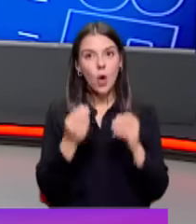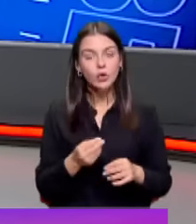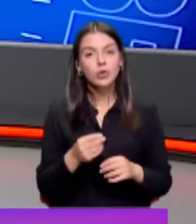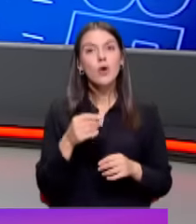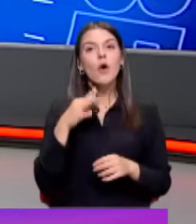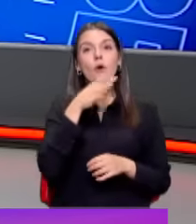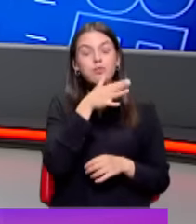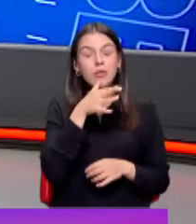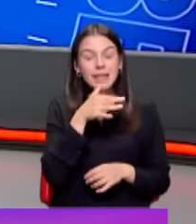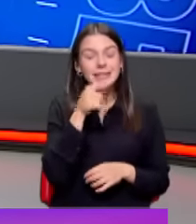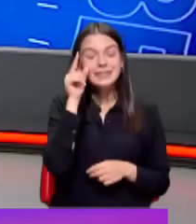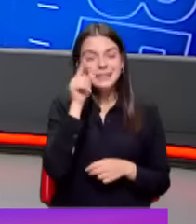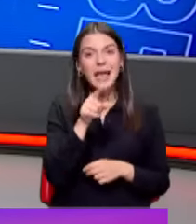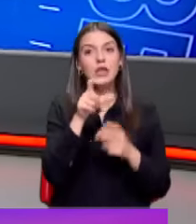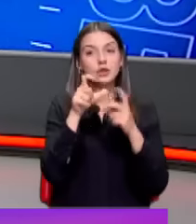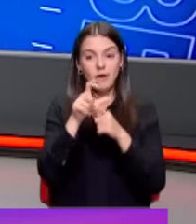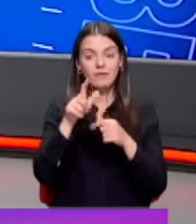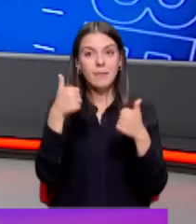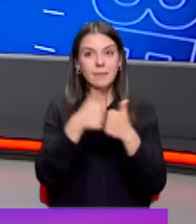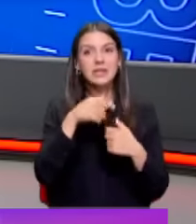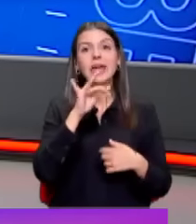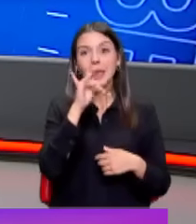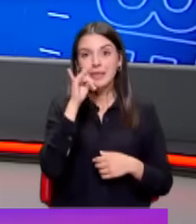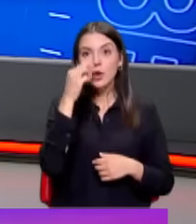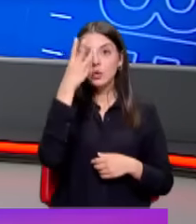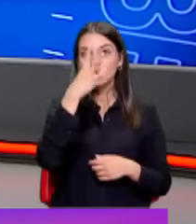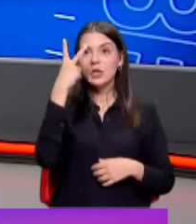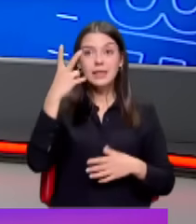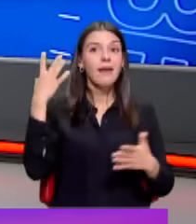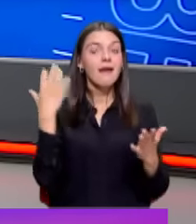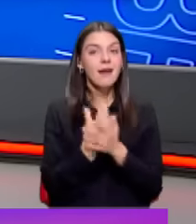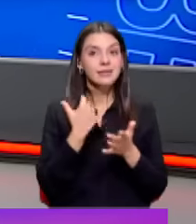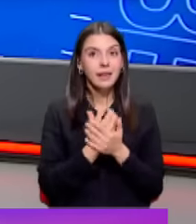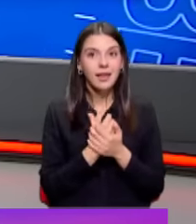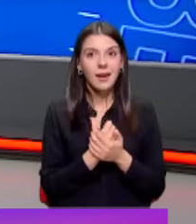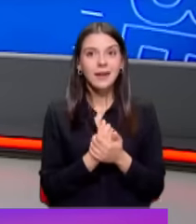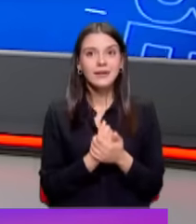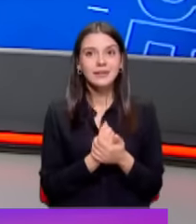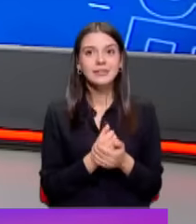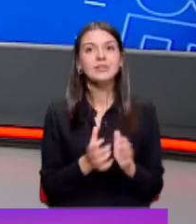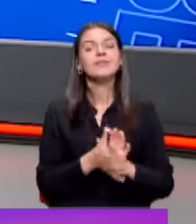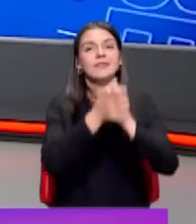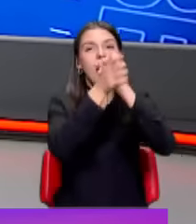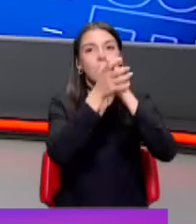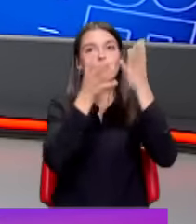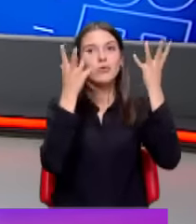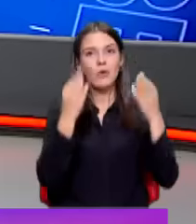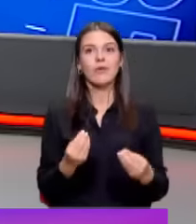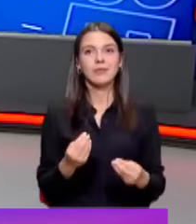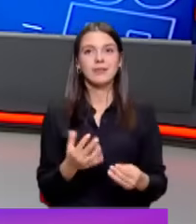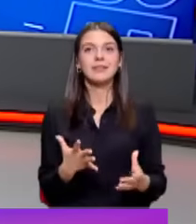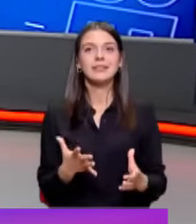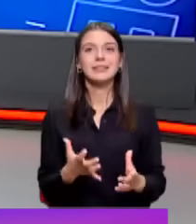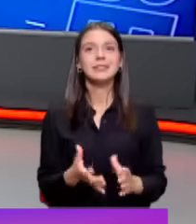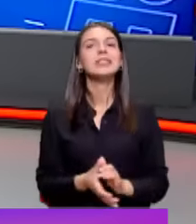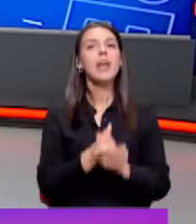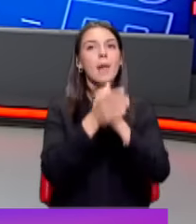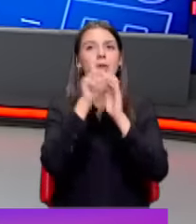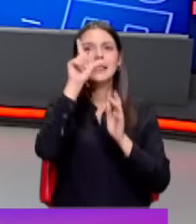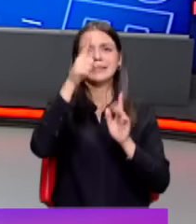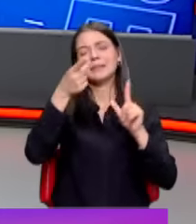Sofya'da gerçekleşen mücadelede İtalya'yı 3-2 yenerek şampiyona artık